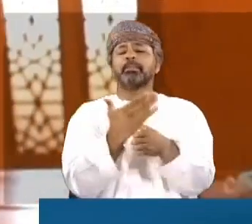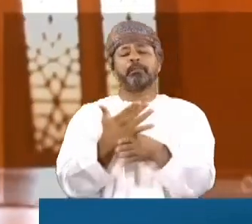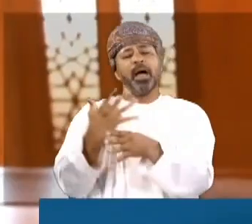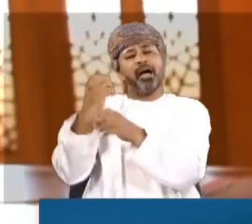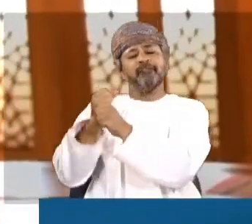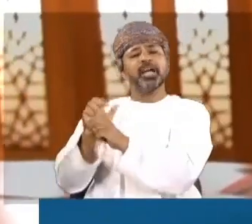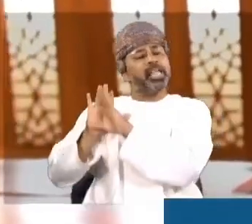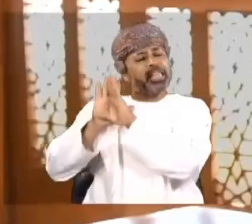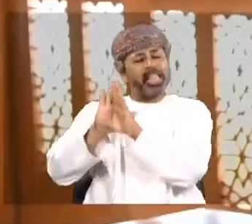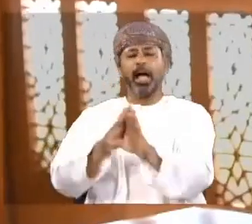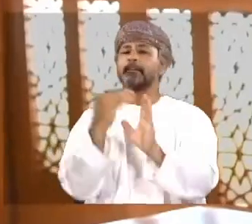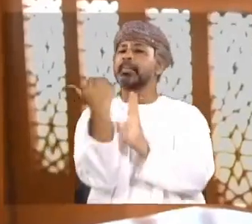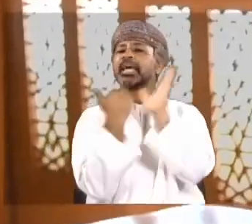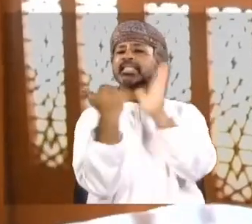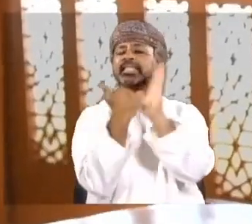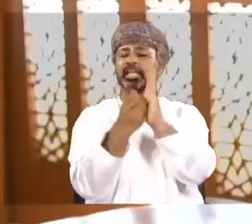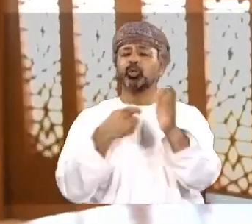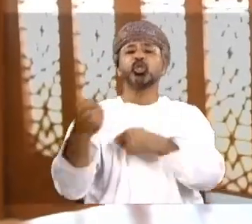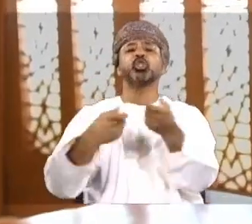لدعم استدامة القطاع الخاص.